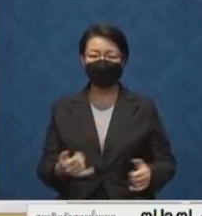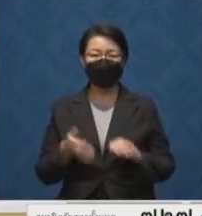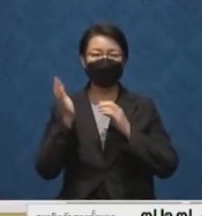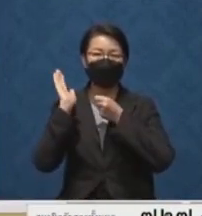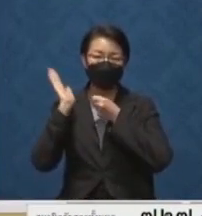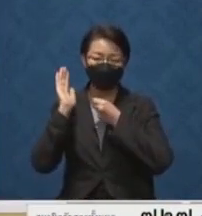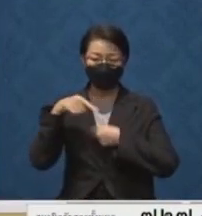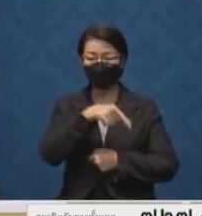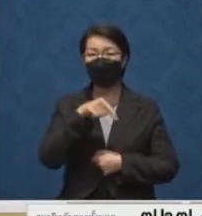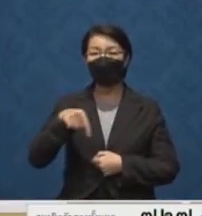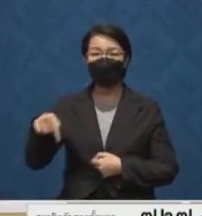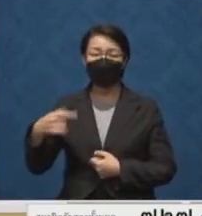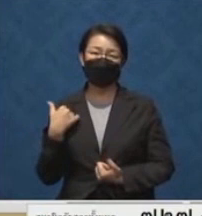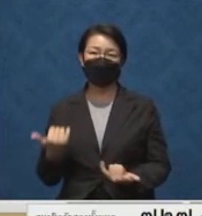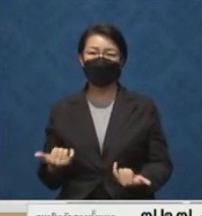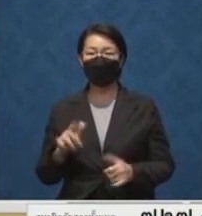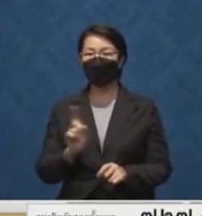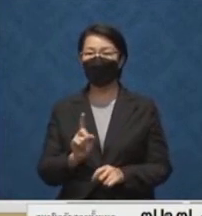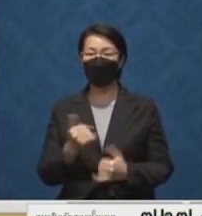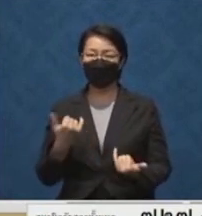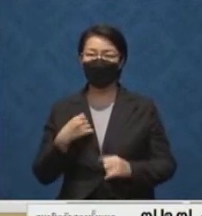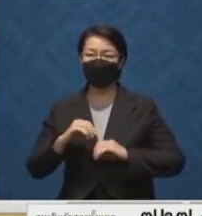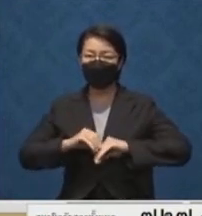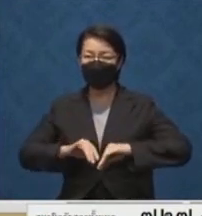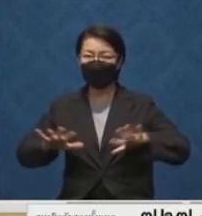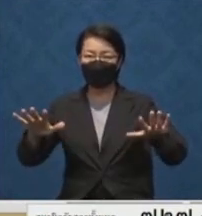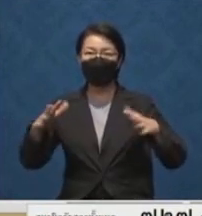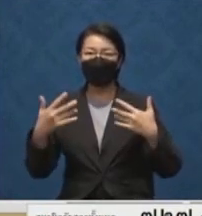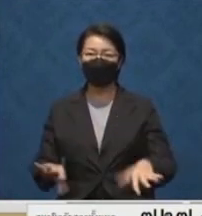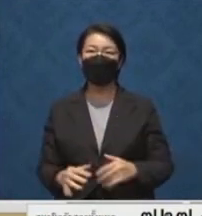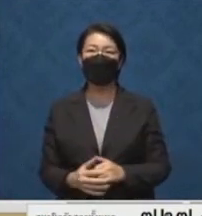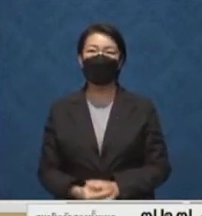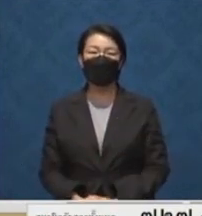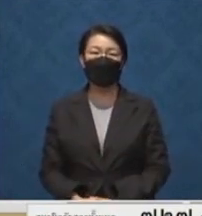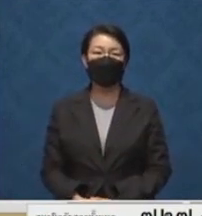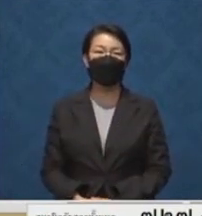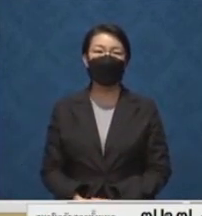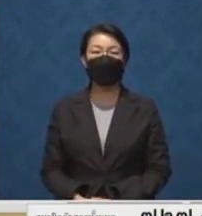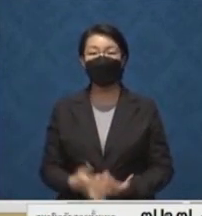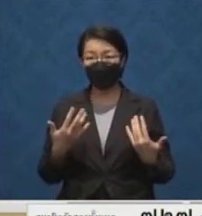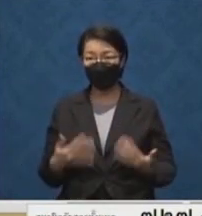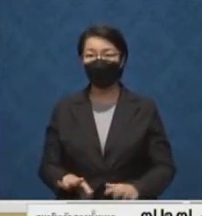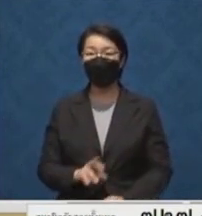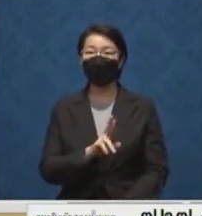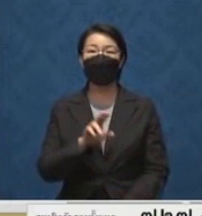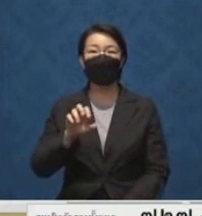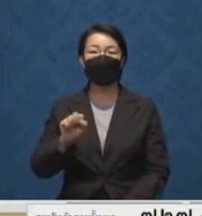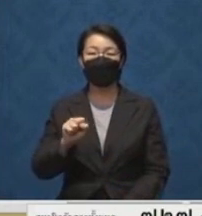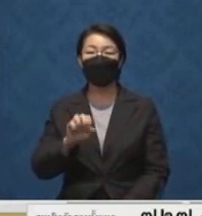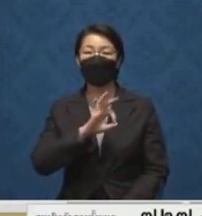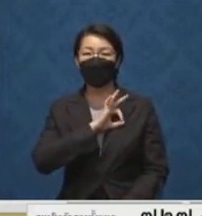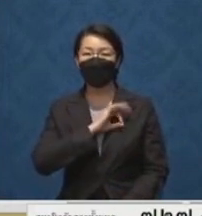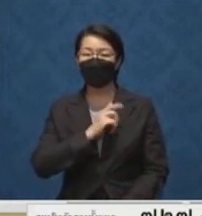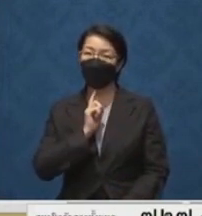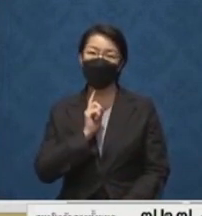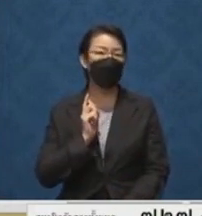รีเนี่ยมันมีการถ่ายทอดไปและสมาชิกได้กล่าวห